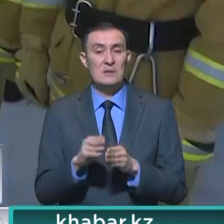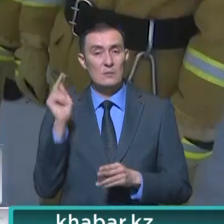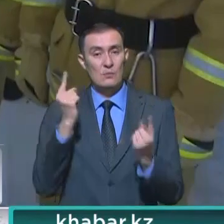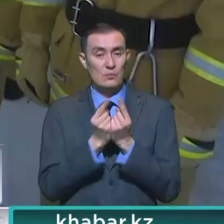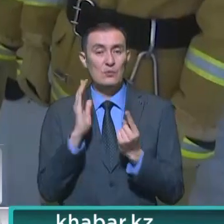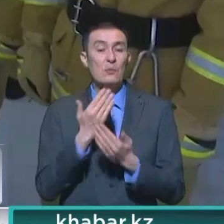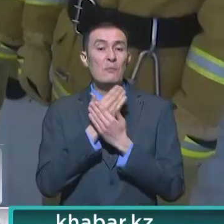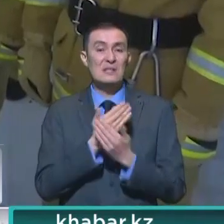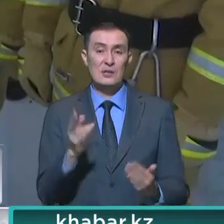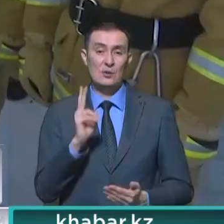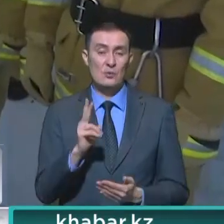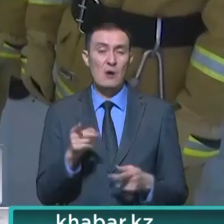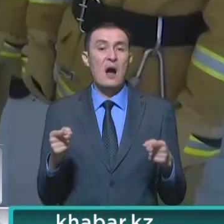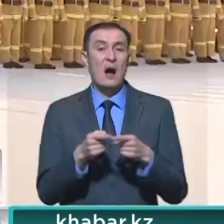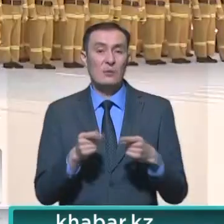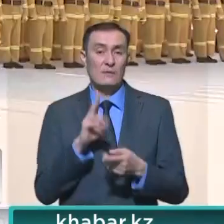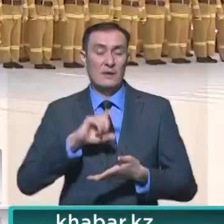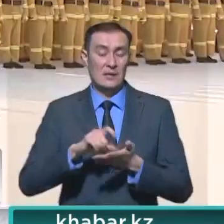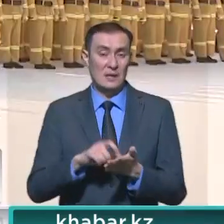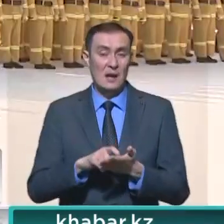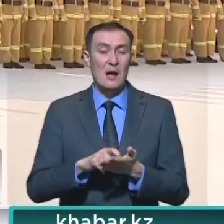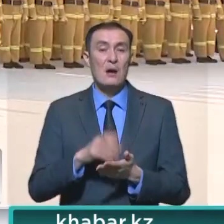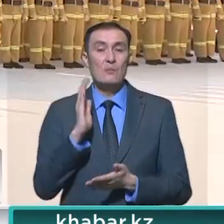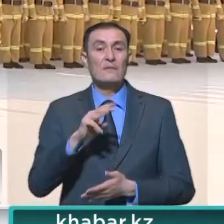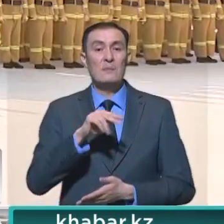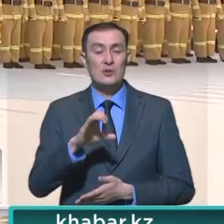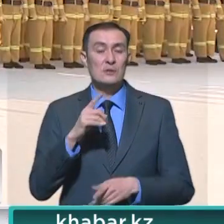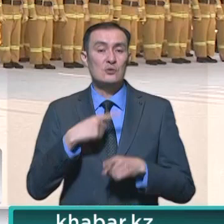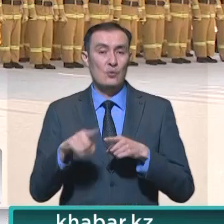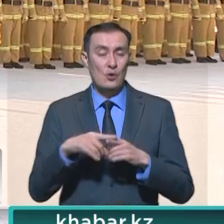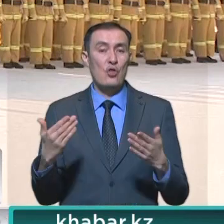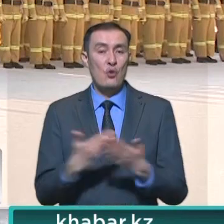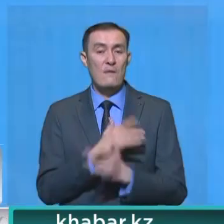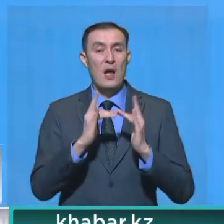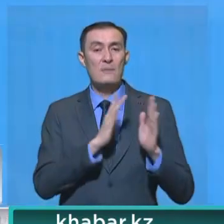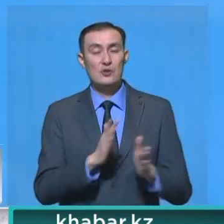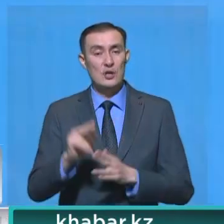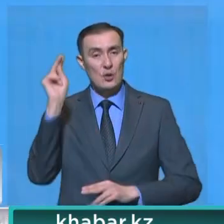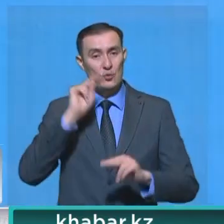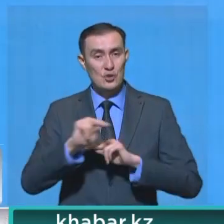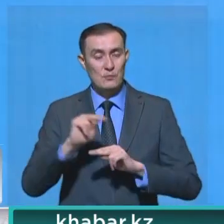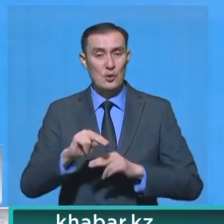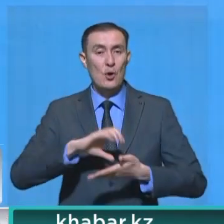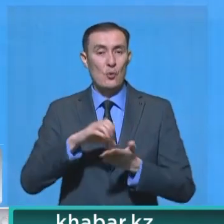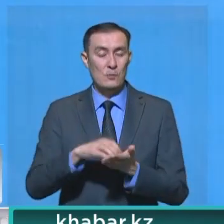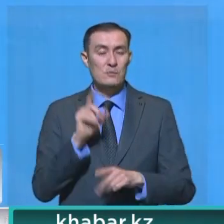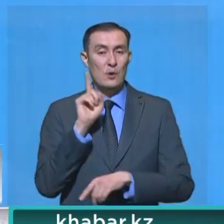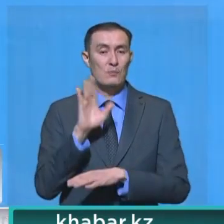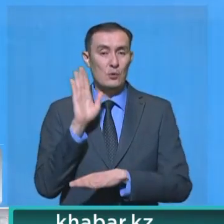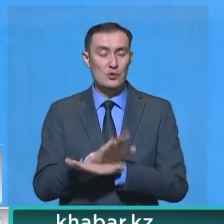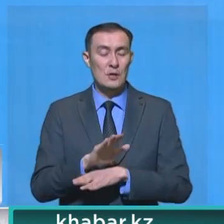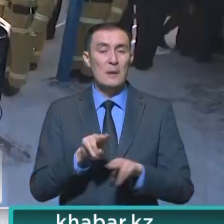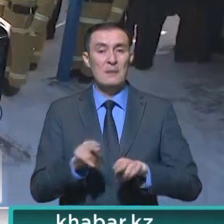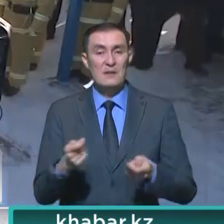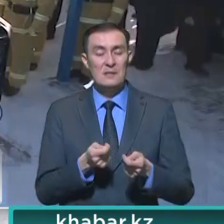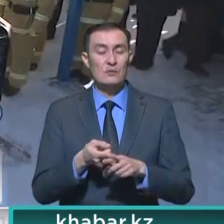будут последние, кто снимает квартиру. У Академии МЧС появятся новые общежития и учебный корпус. Касым-Жомарт Токаев поручил правительству